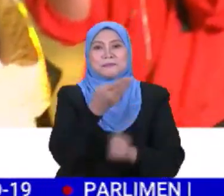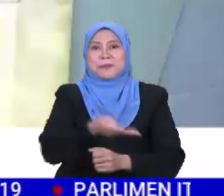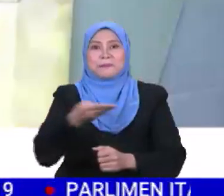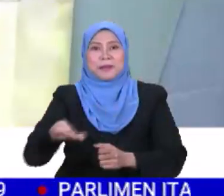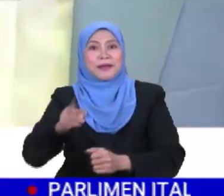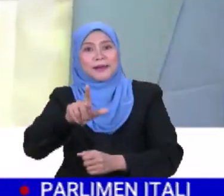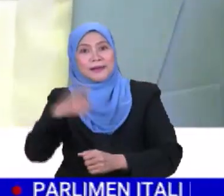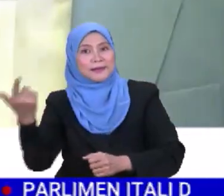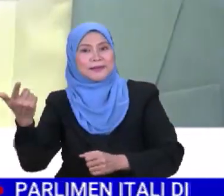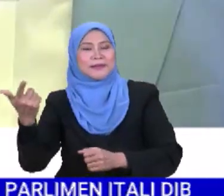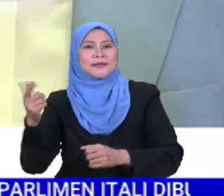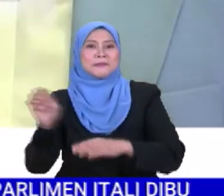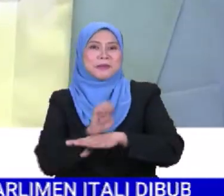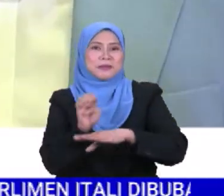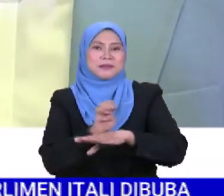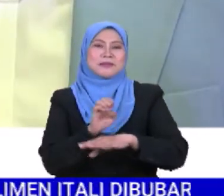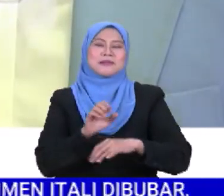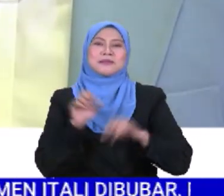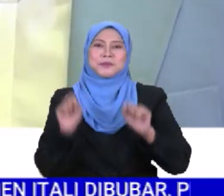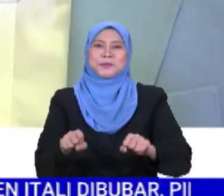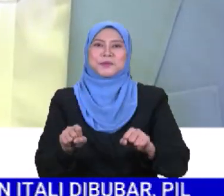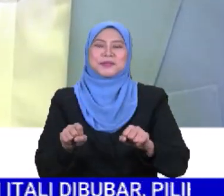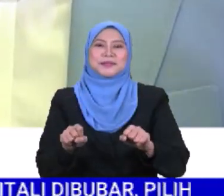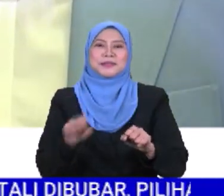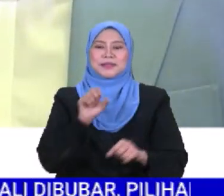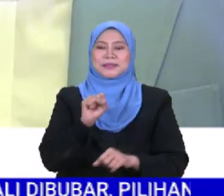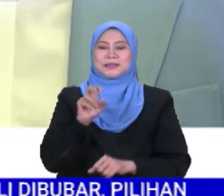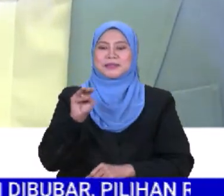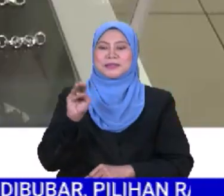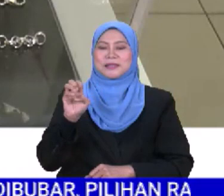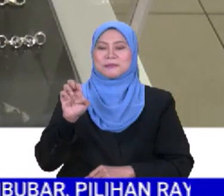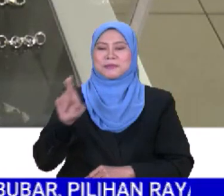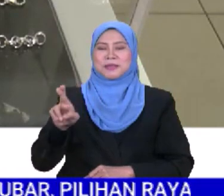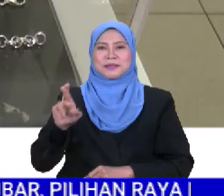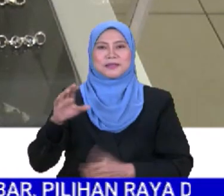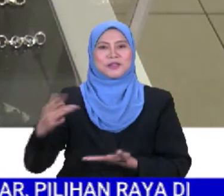lain supaya the summer collection boleh berpanjangan.